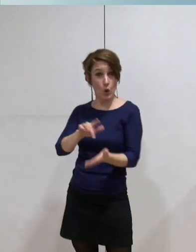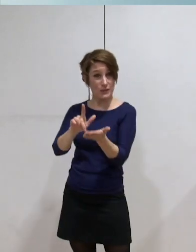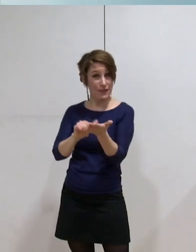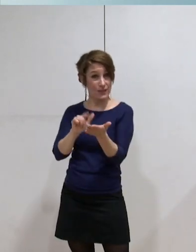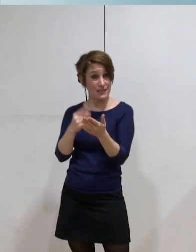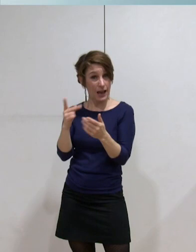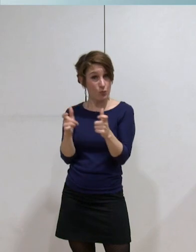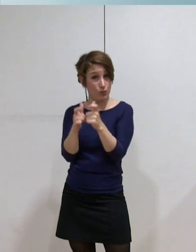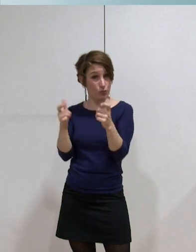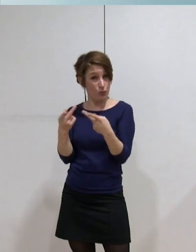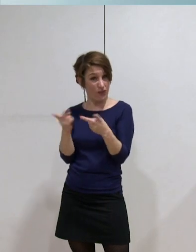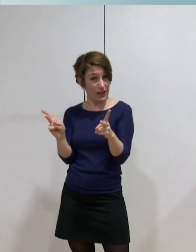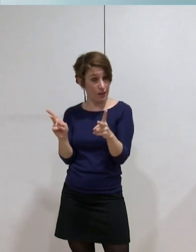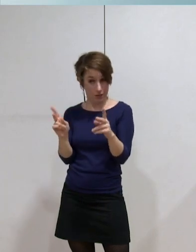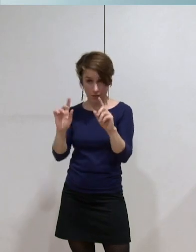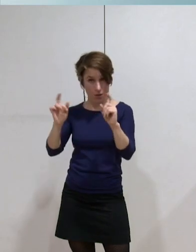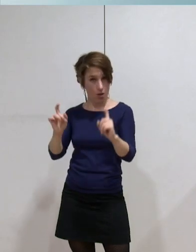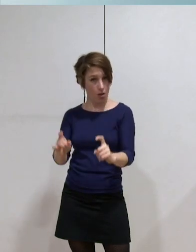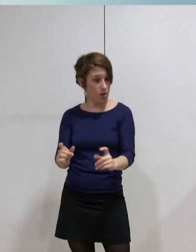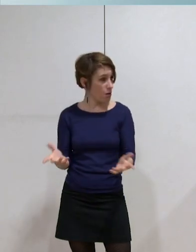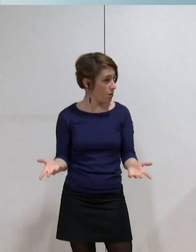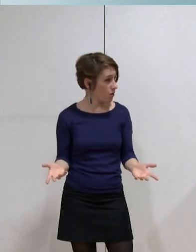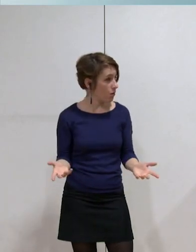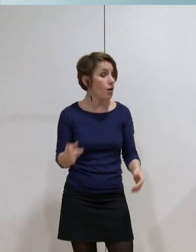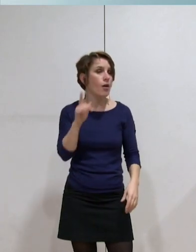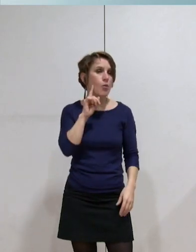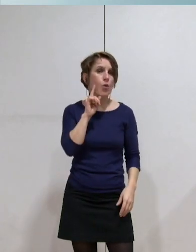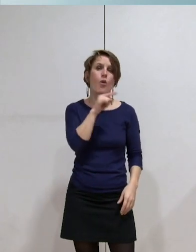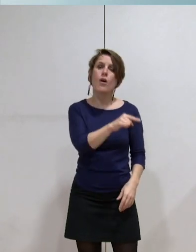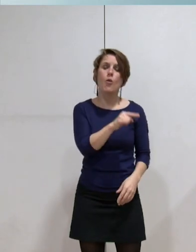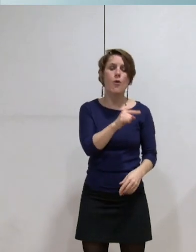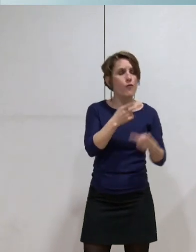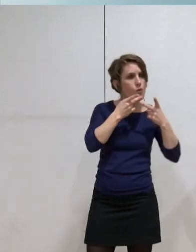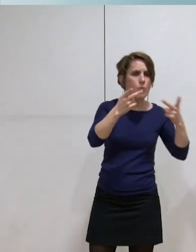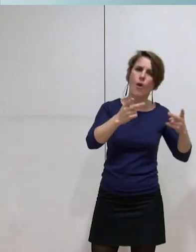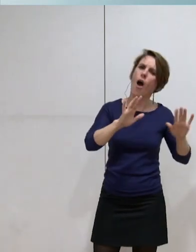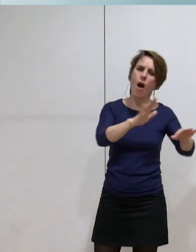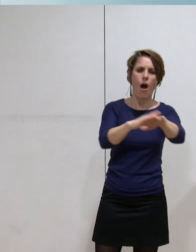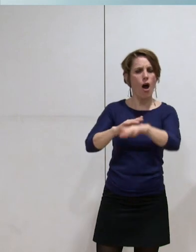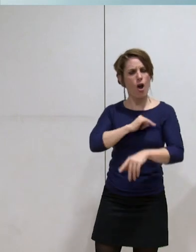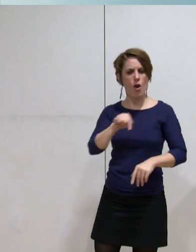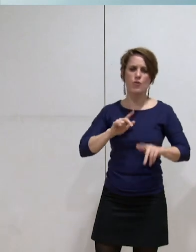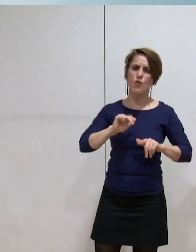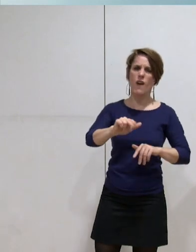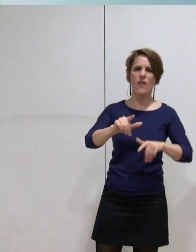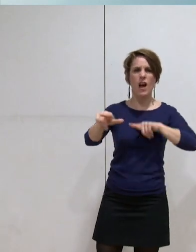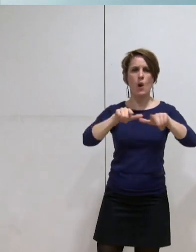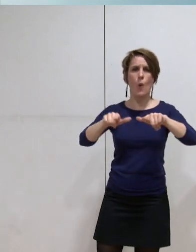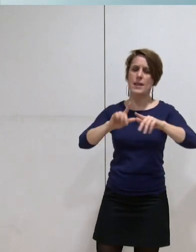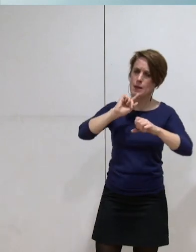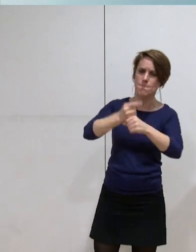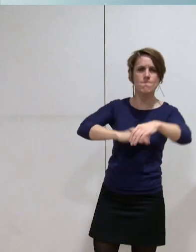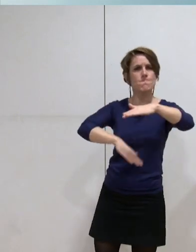collectivité lorsque vous annoncez votre intention d'encadrer les loyers lorsque vous